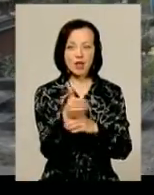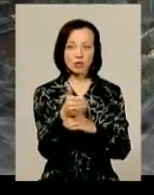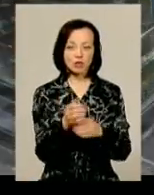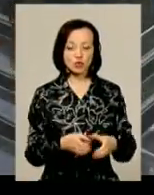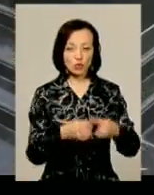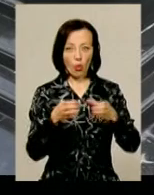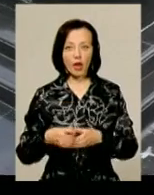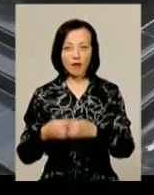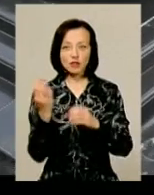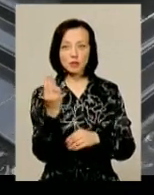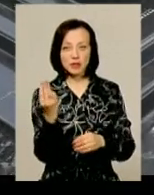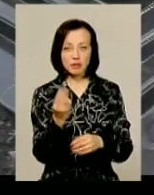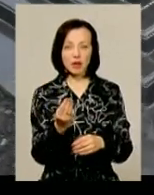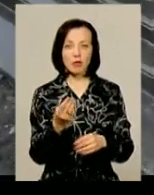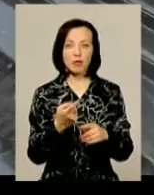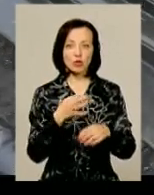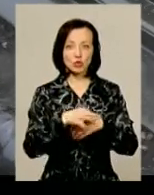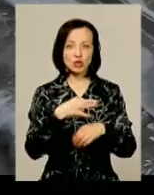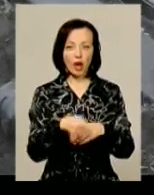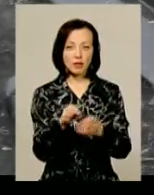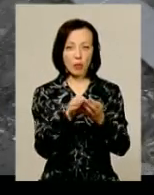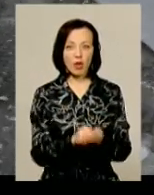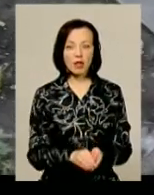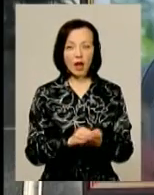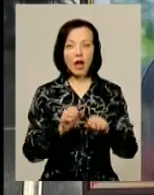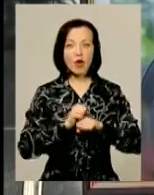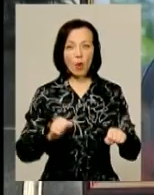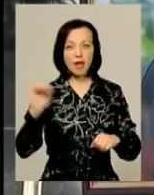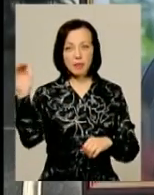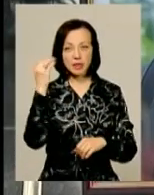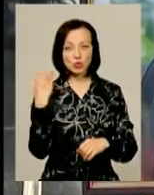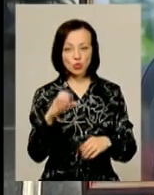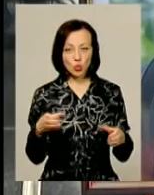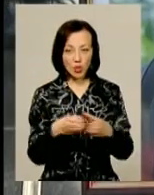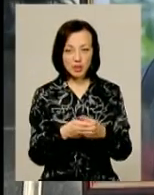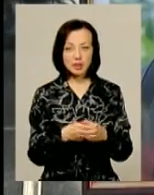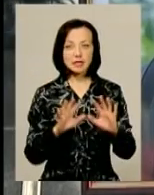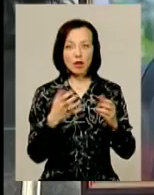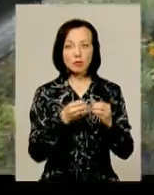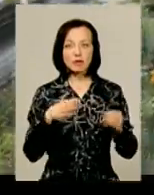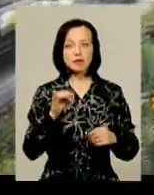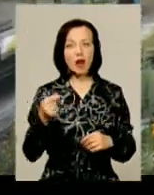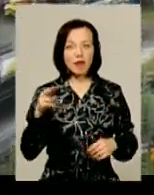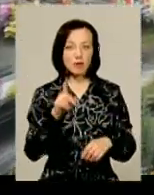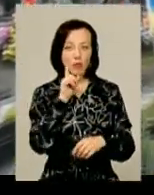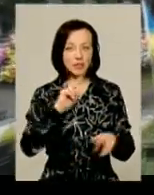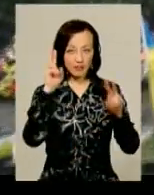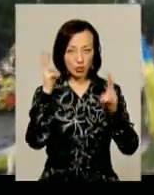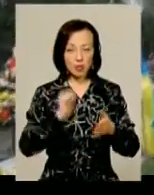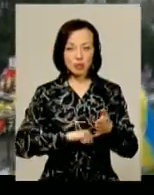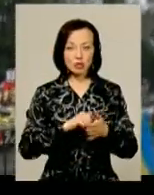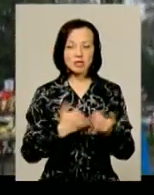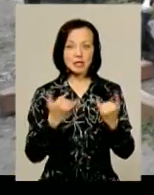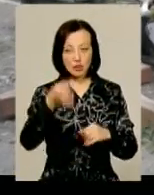Шепетівці невідомі познущалися над могилою героя Небесної Сотні Миколи Дзявульського. Сталося це 15 травня з поки що невідомих причин.